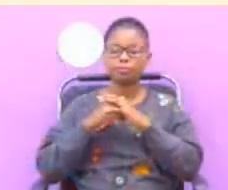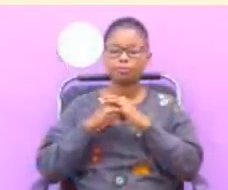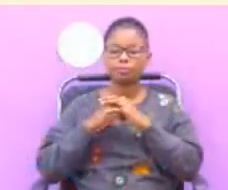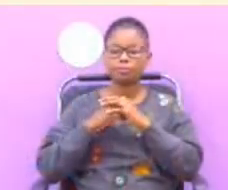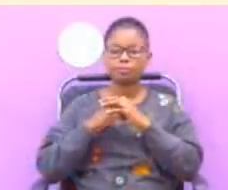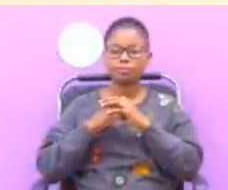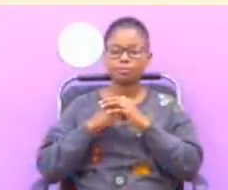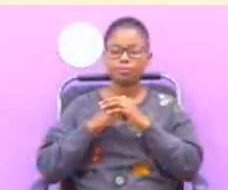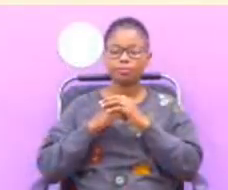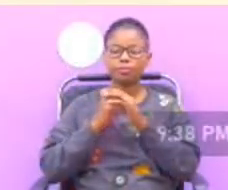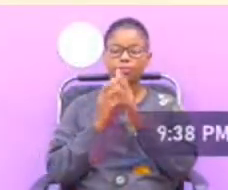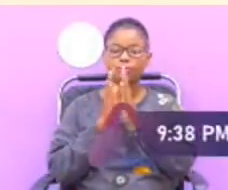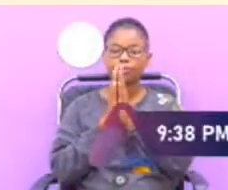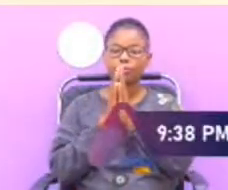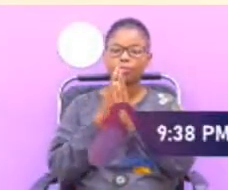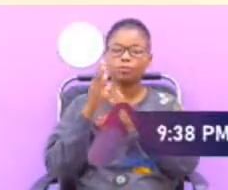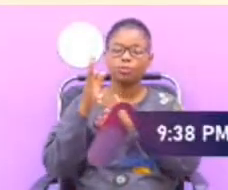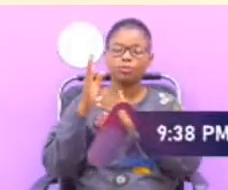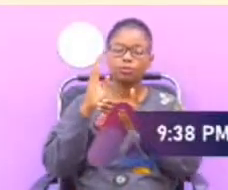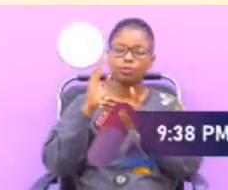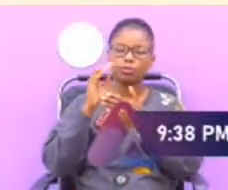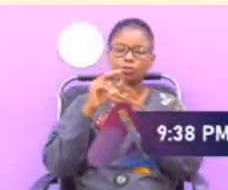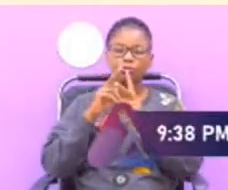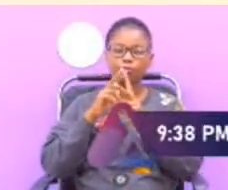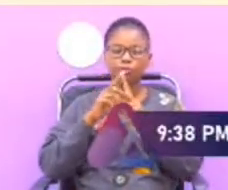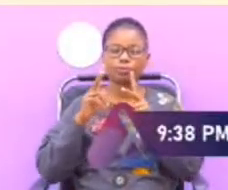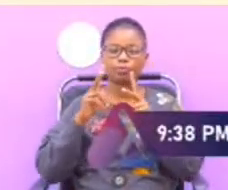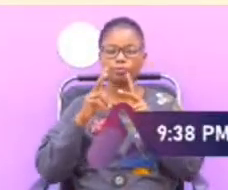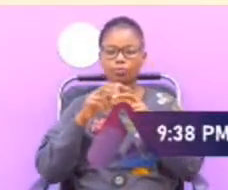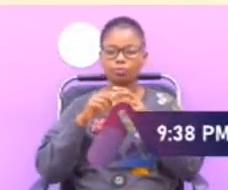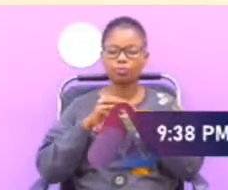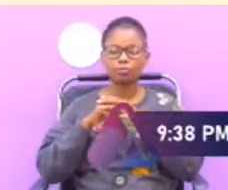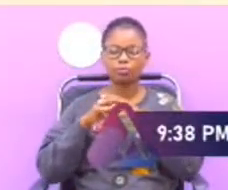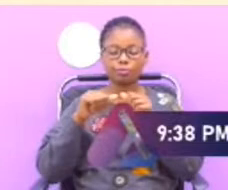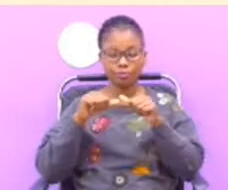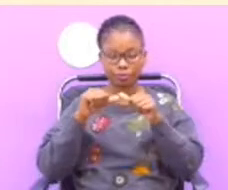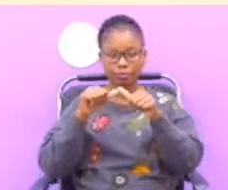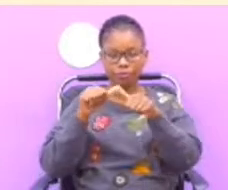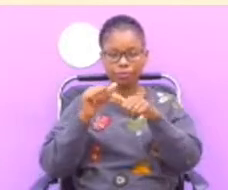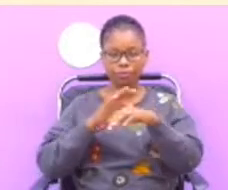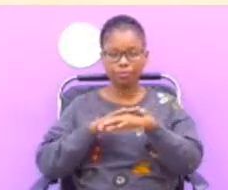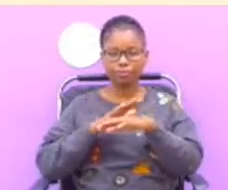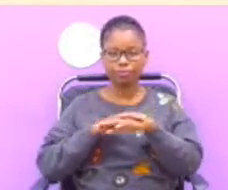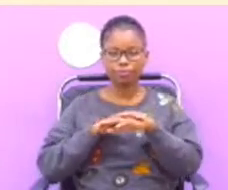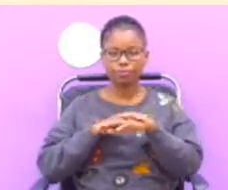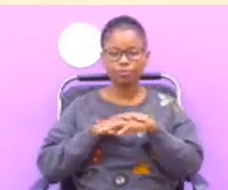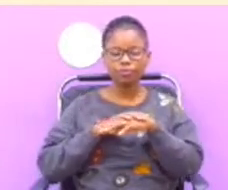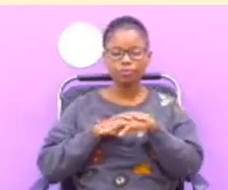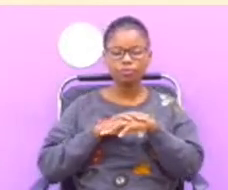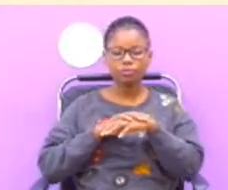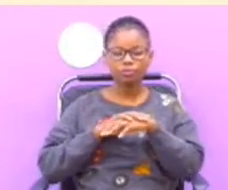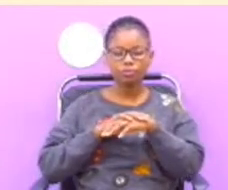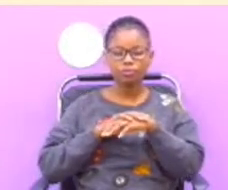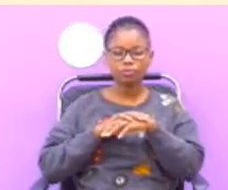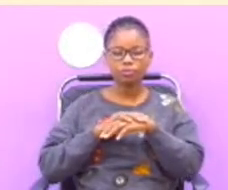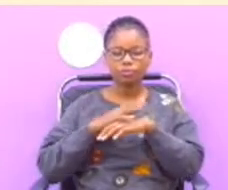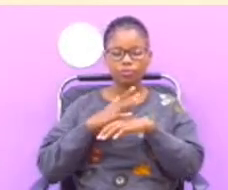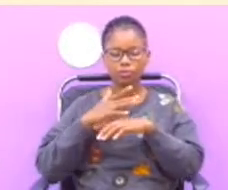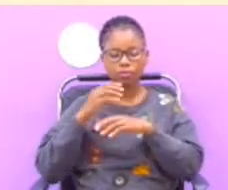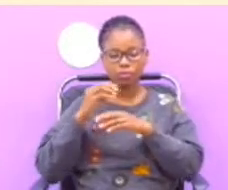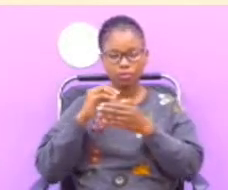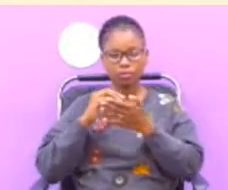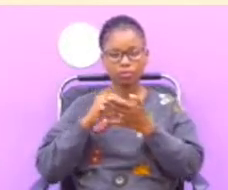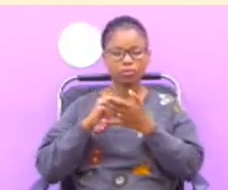Bwana asifiwe sana. Nituthiete owega. Na nowega tuikare